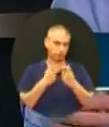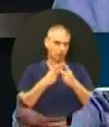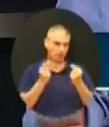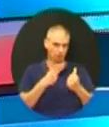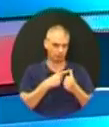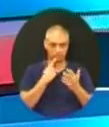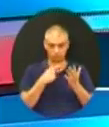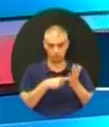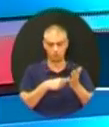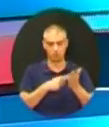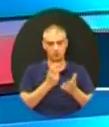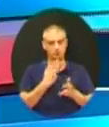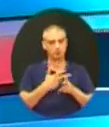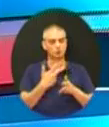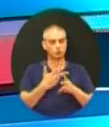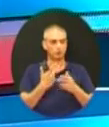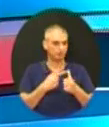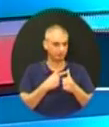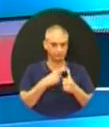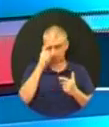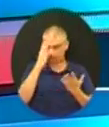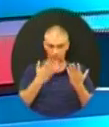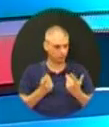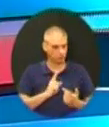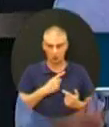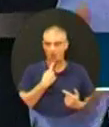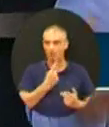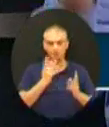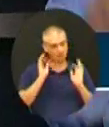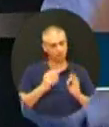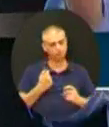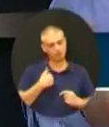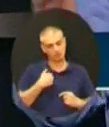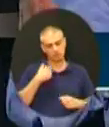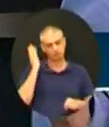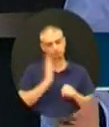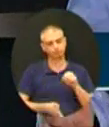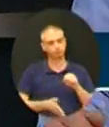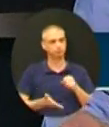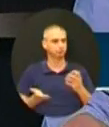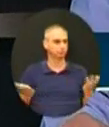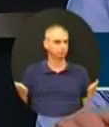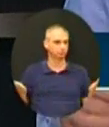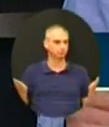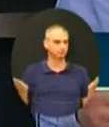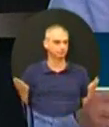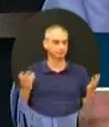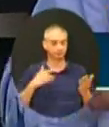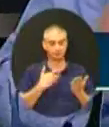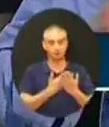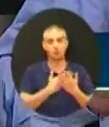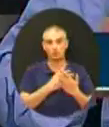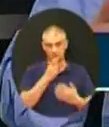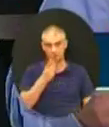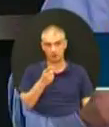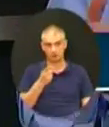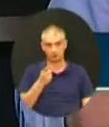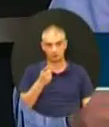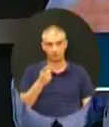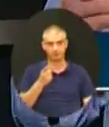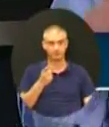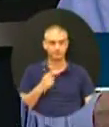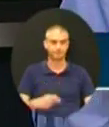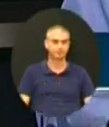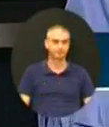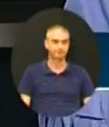עזה, למשל בנושא התשלומים. אבו מאזן אף פעם לא אמר בכל רם, אני חותך בבשר החי, והעובדה שהוא יוצא